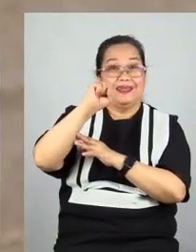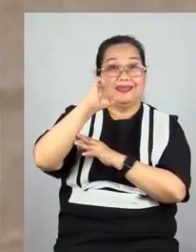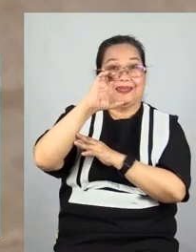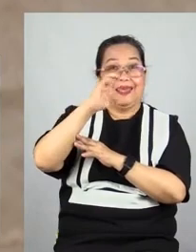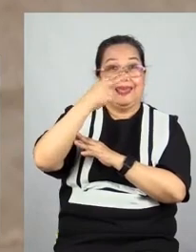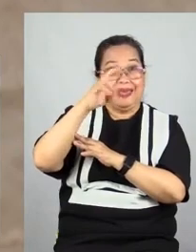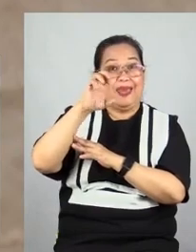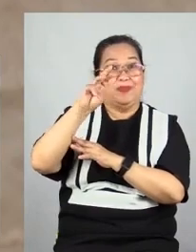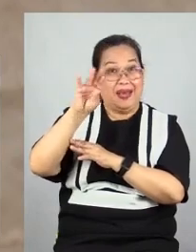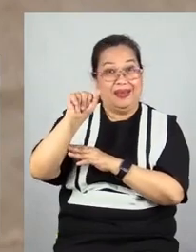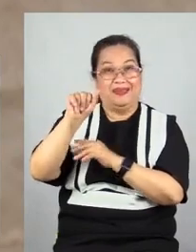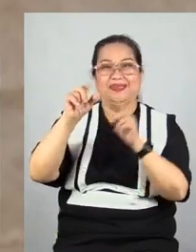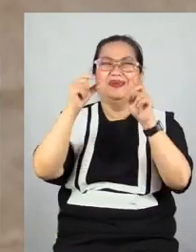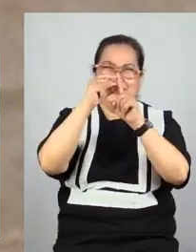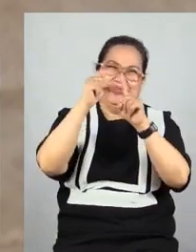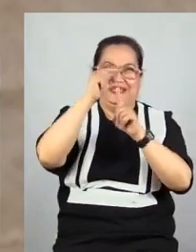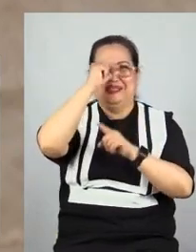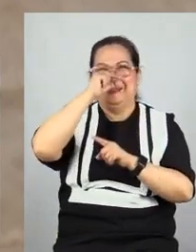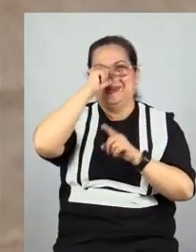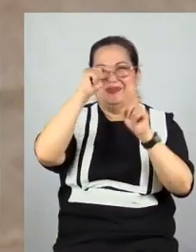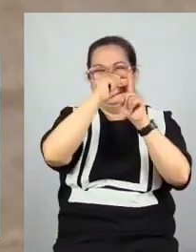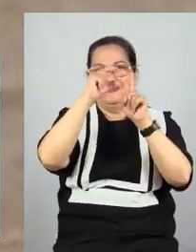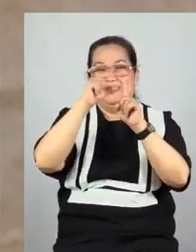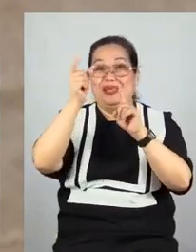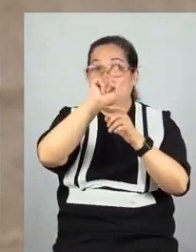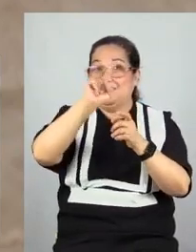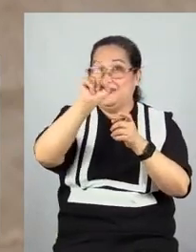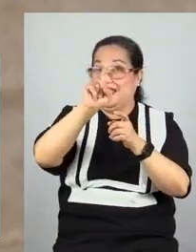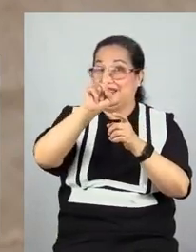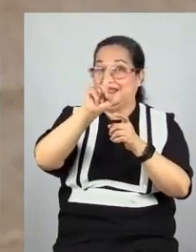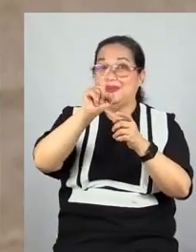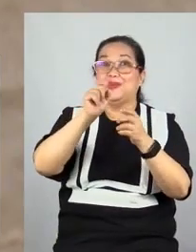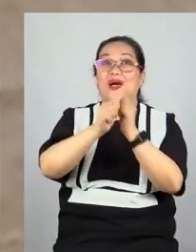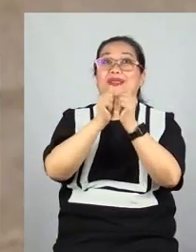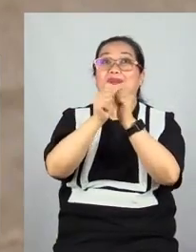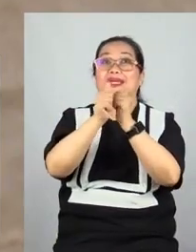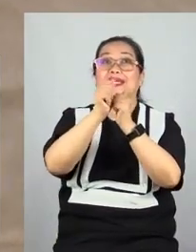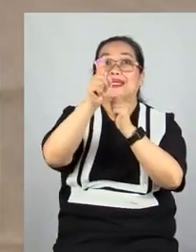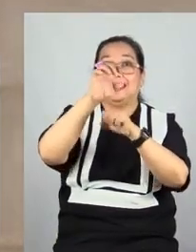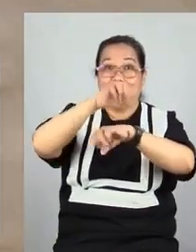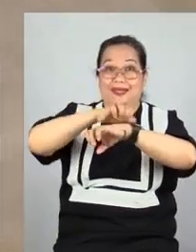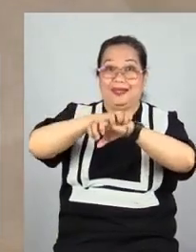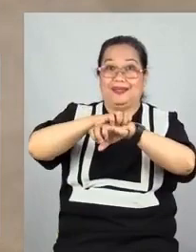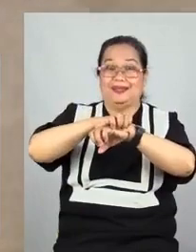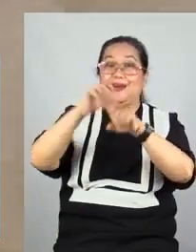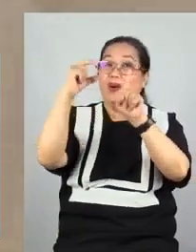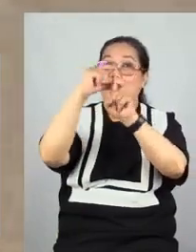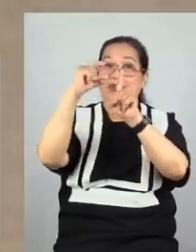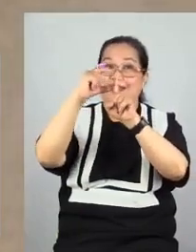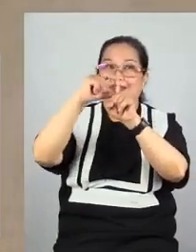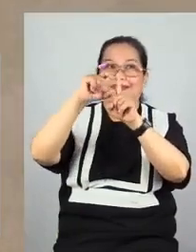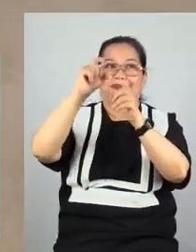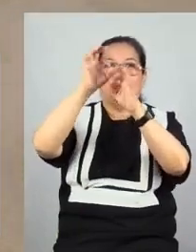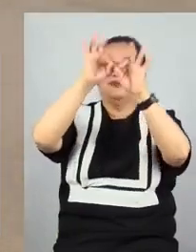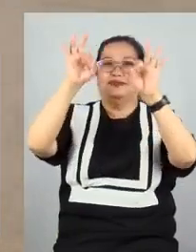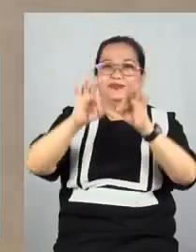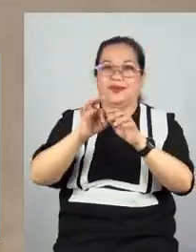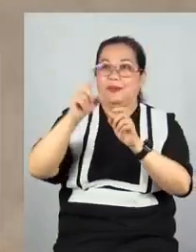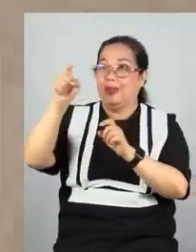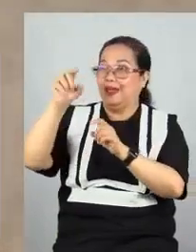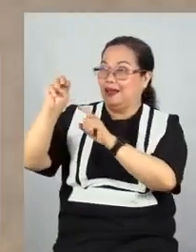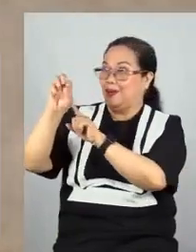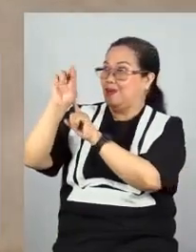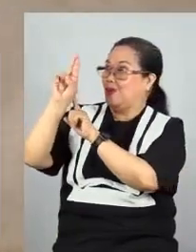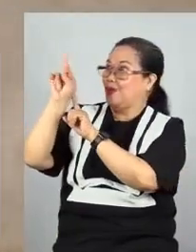no? Although sa ibang English translation, parehong form ang translation ng word. Pero yung isa,